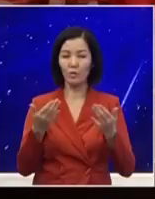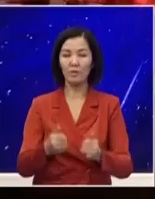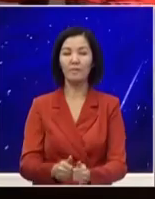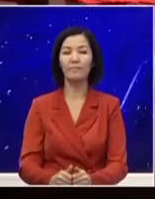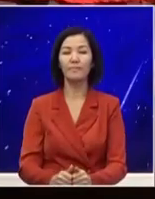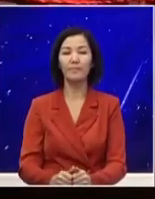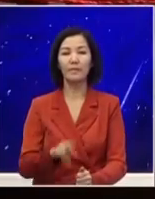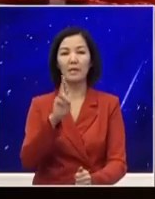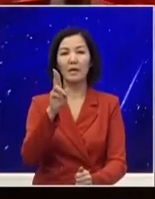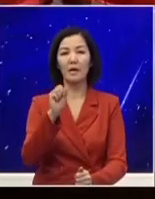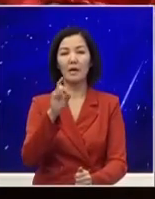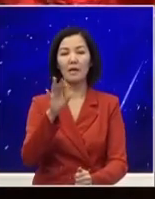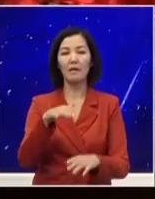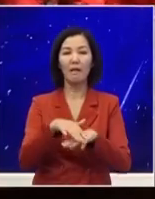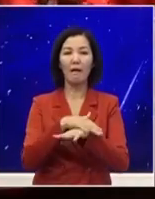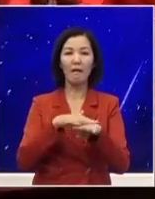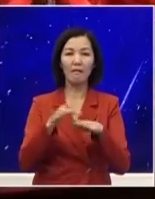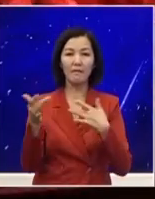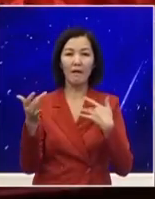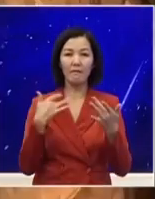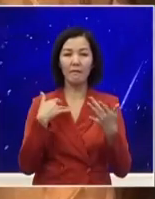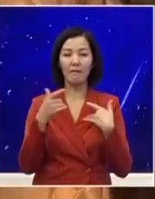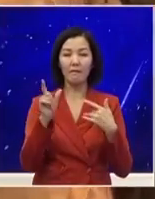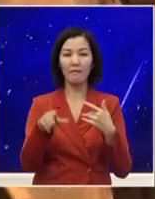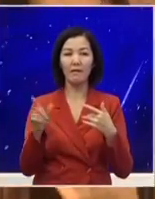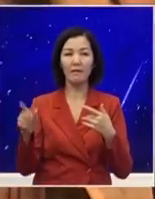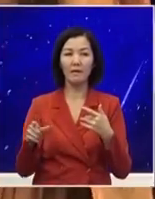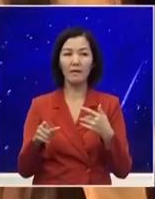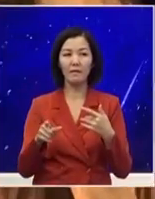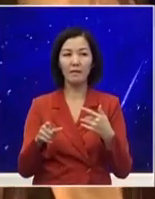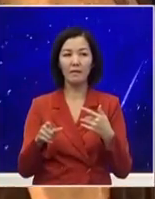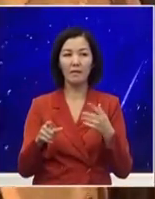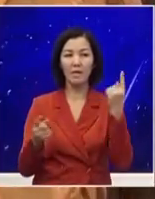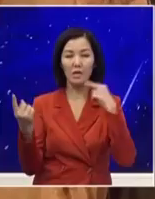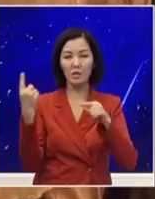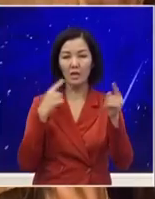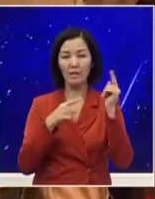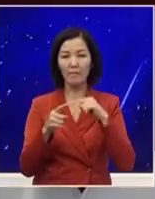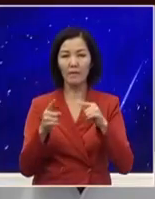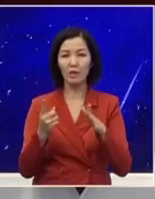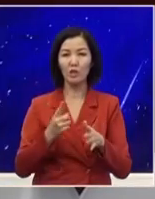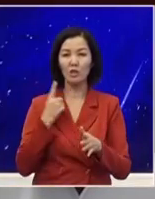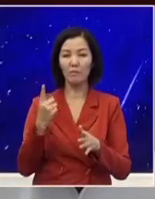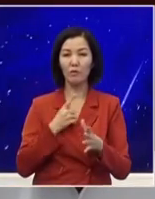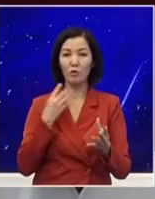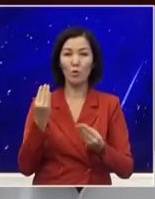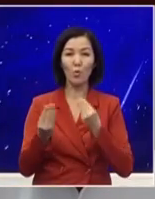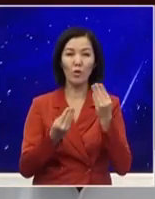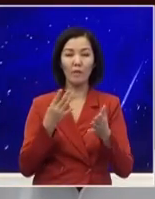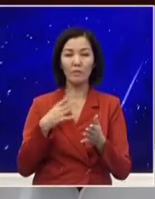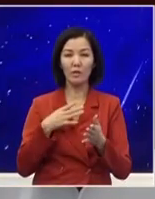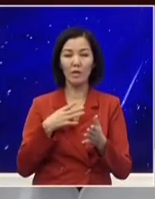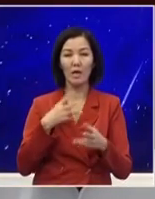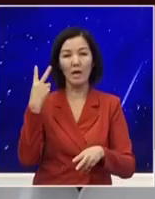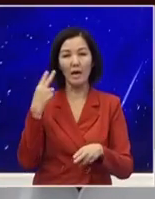ойлаймын. Қарадала халық театрының артистері әуесқой болса да поэманың сахналық нұсқасын шебер түрде сомдап шықты. Қойылым